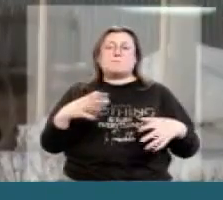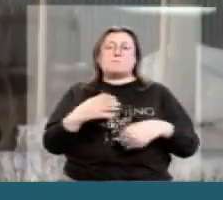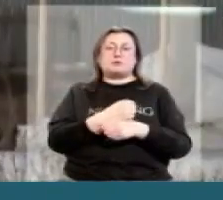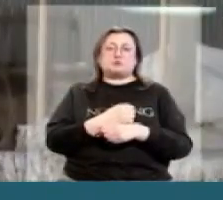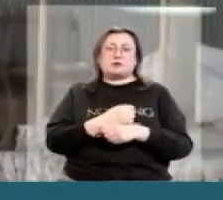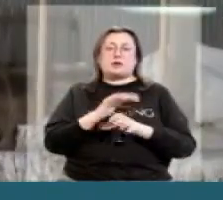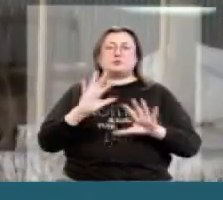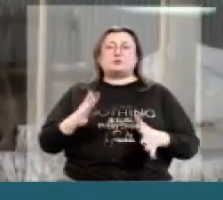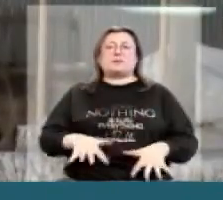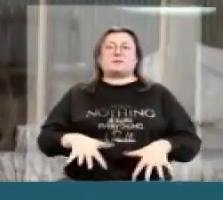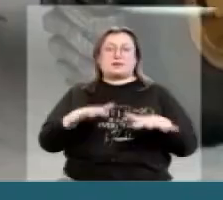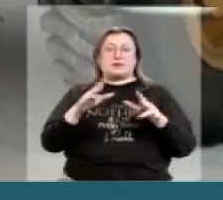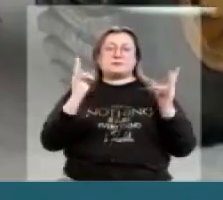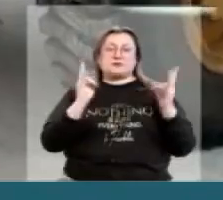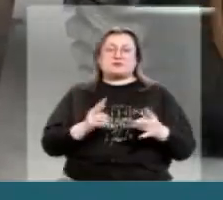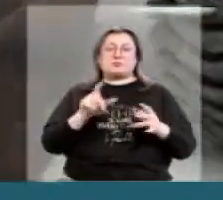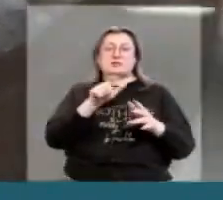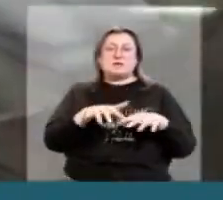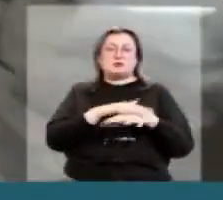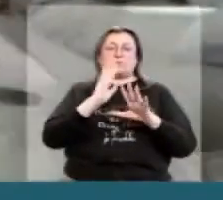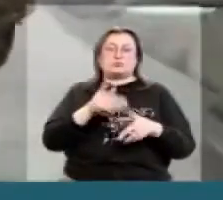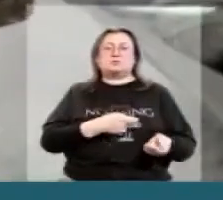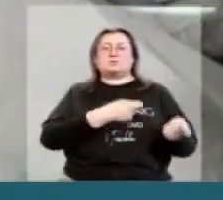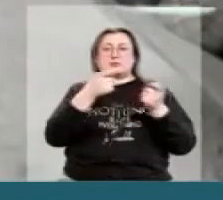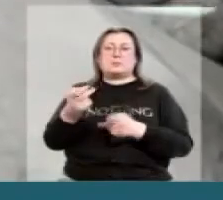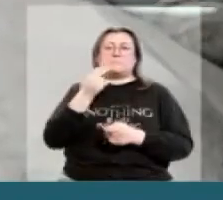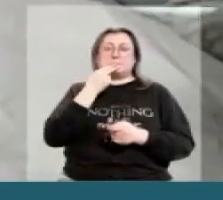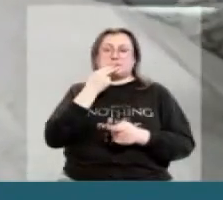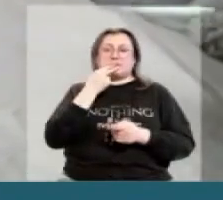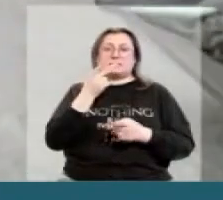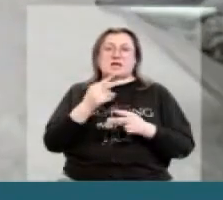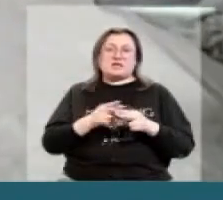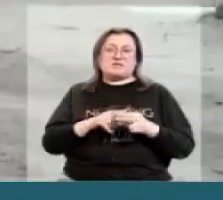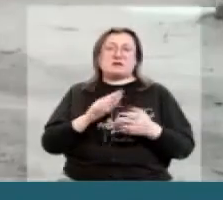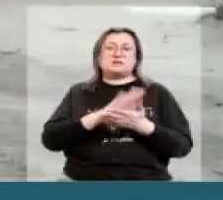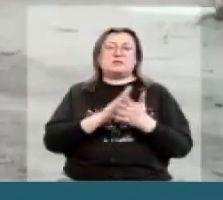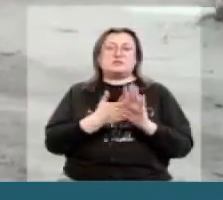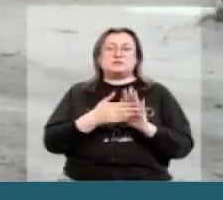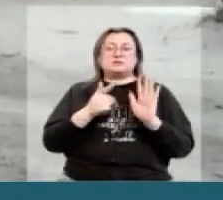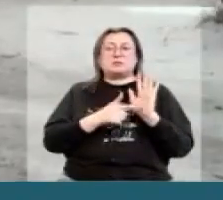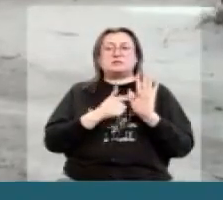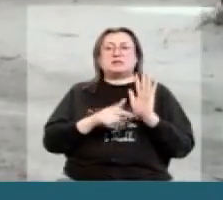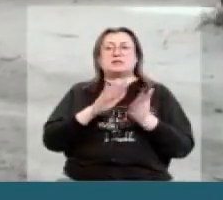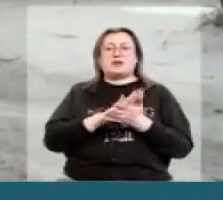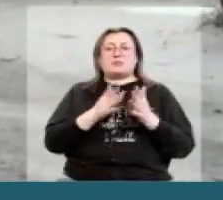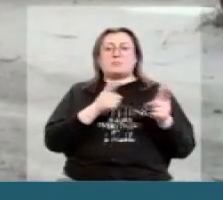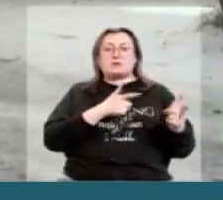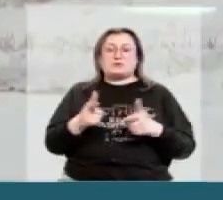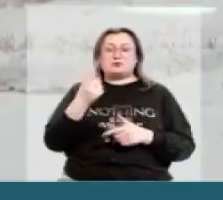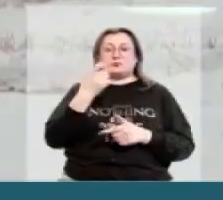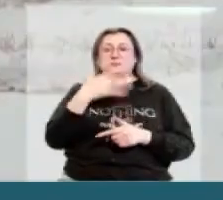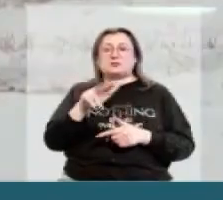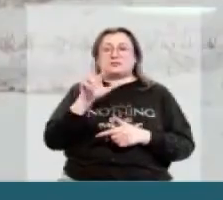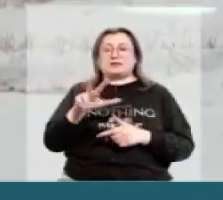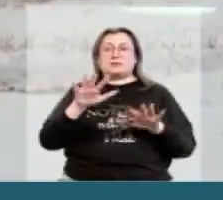мешкотары. На случай подтопления пострадавшему населению будут доставлять продукты питания. Для этого заключено 70 договоров. Приготовлено